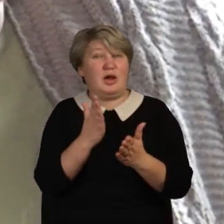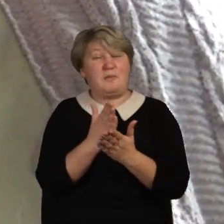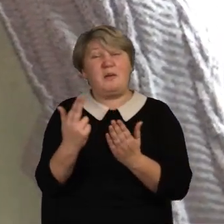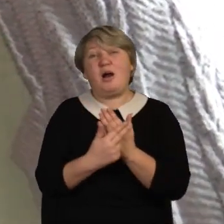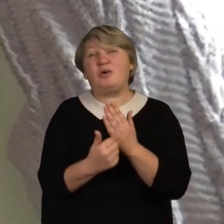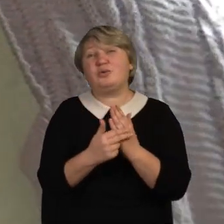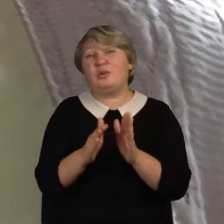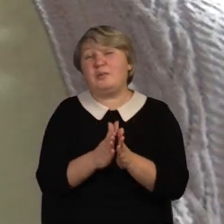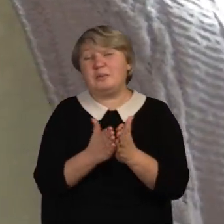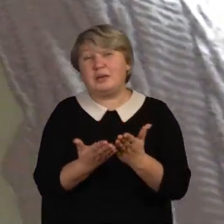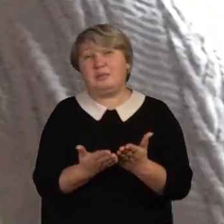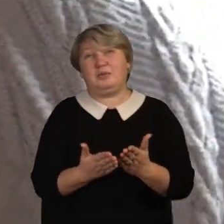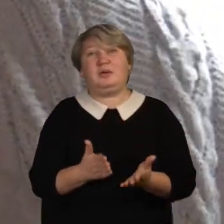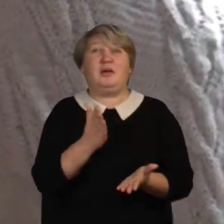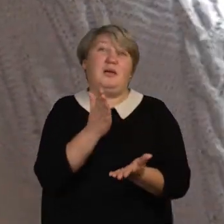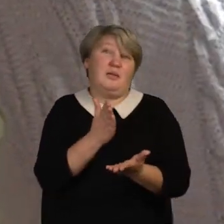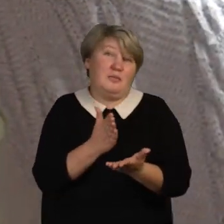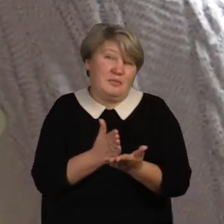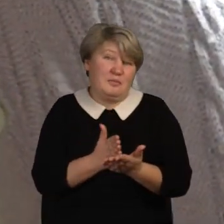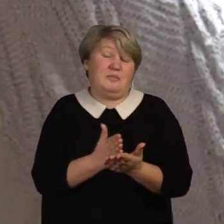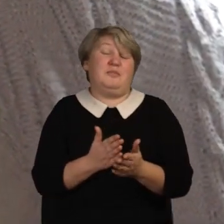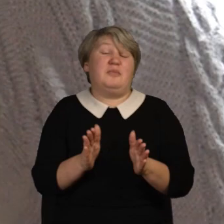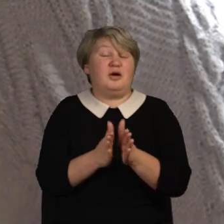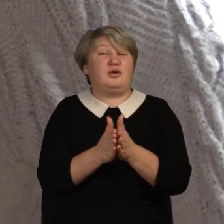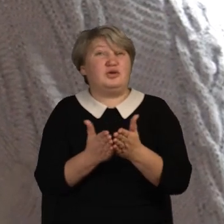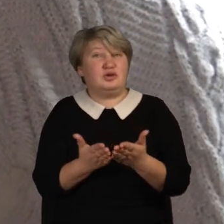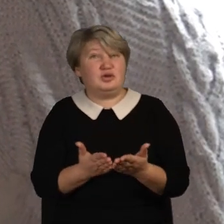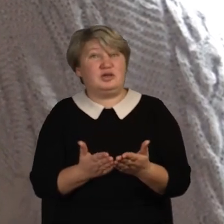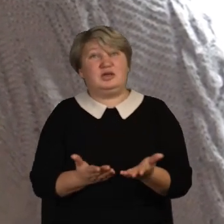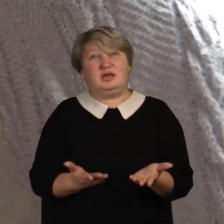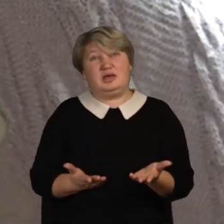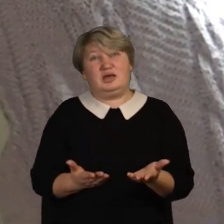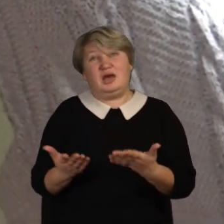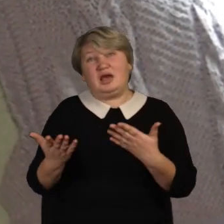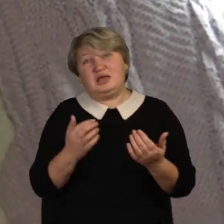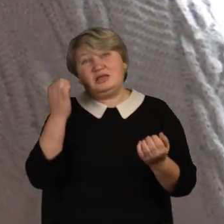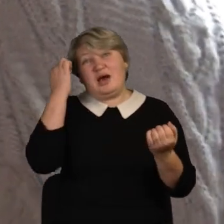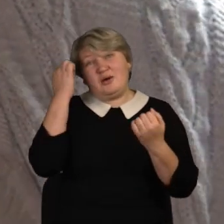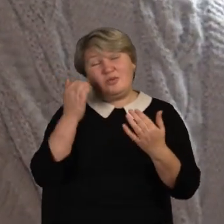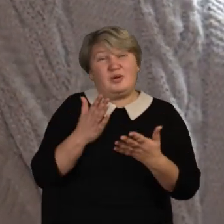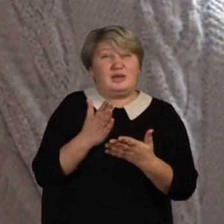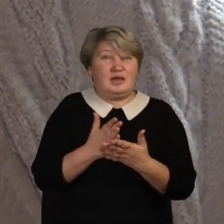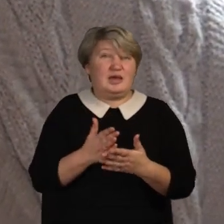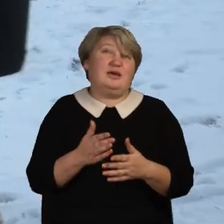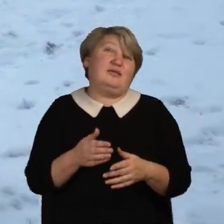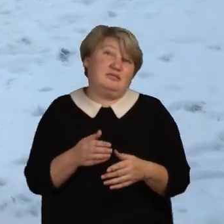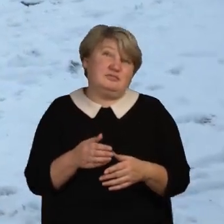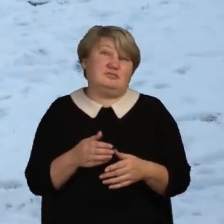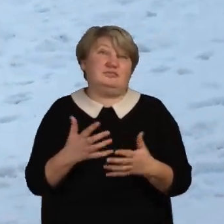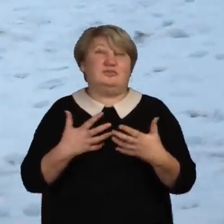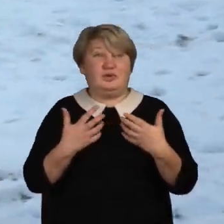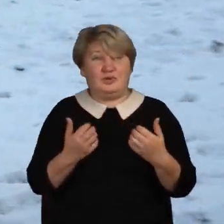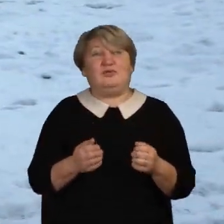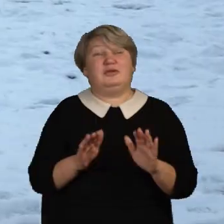маю молотослов прочитаю, і з тим якісь заботи є в коле здоров'ї.